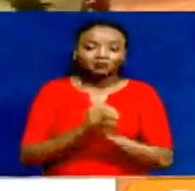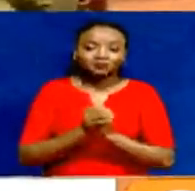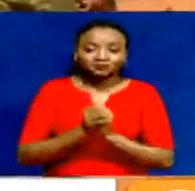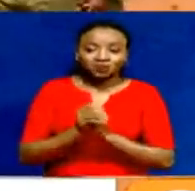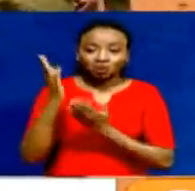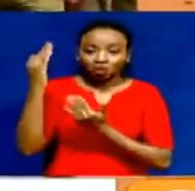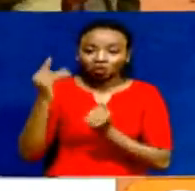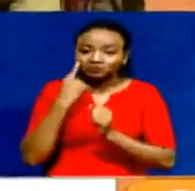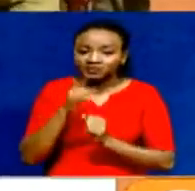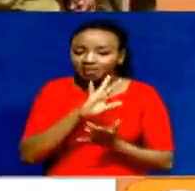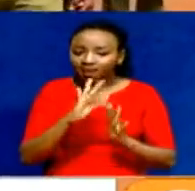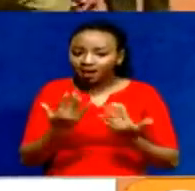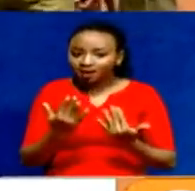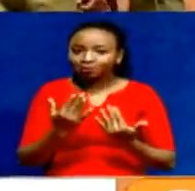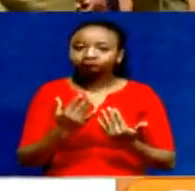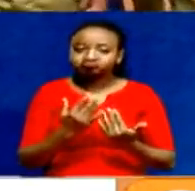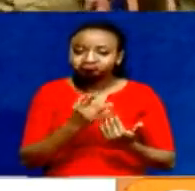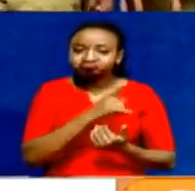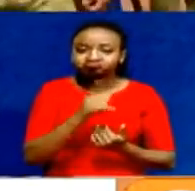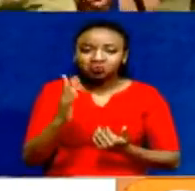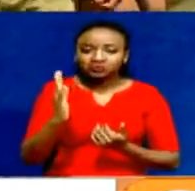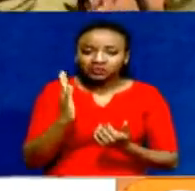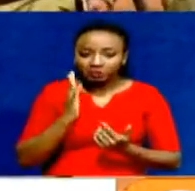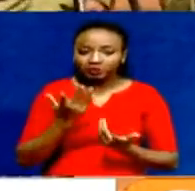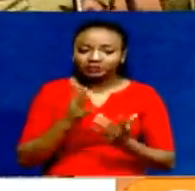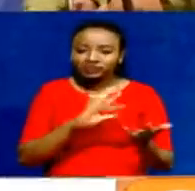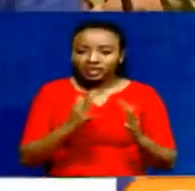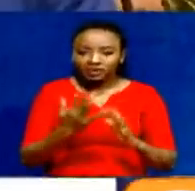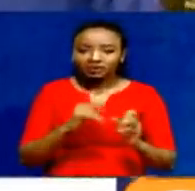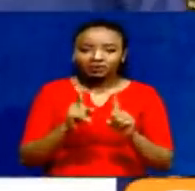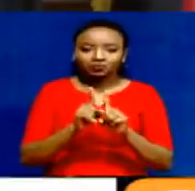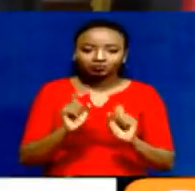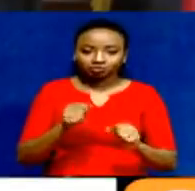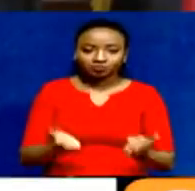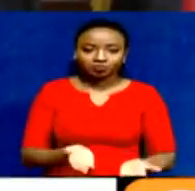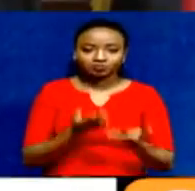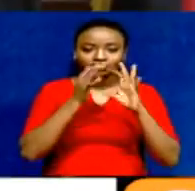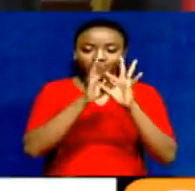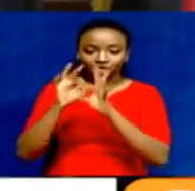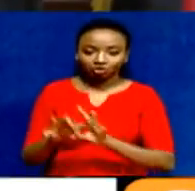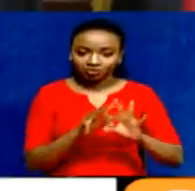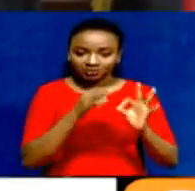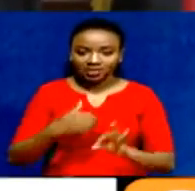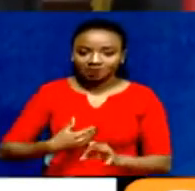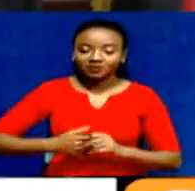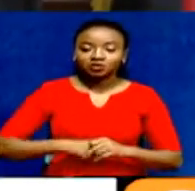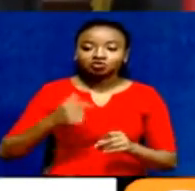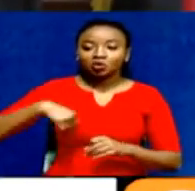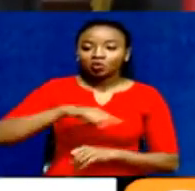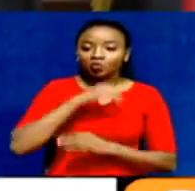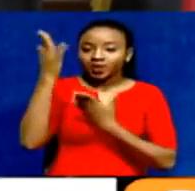usalama vimejiandaa kwa uchaguzi pamoja na ujumbe wa uwiano na umoja. We expect nothing short of a